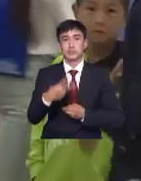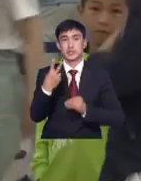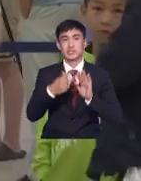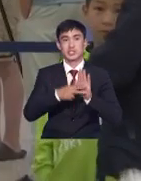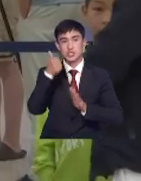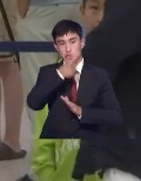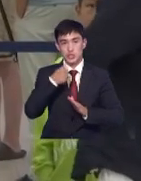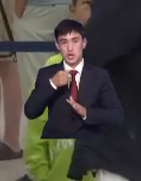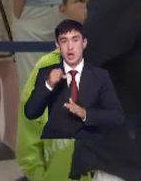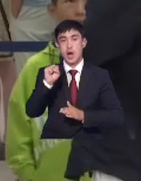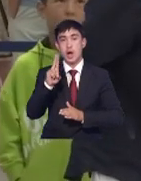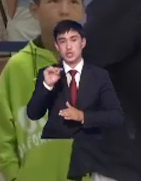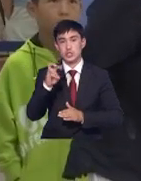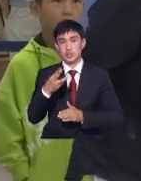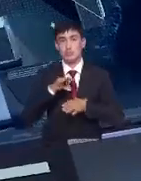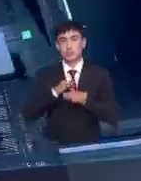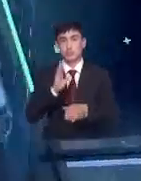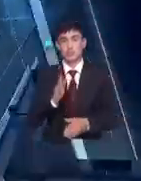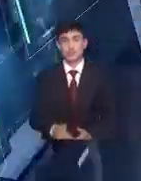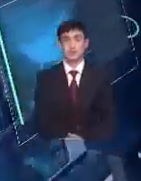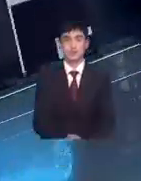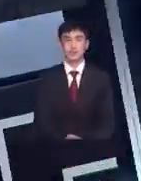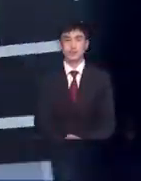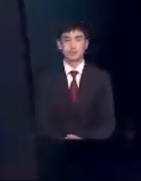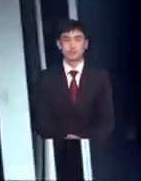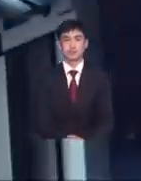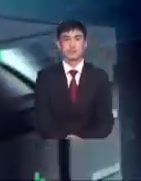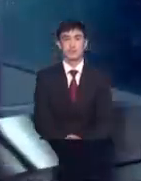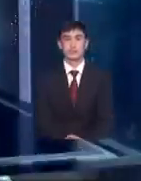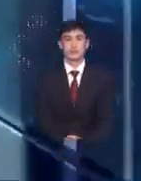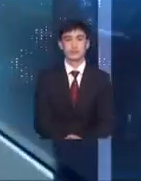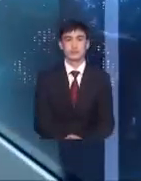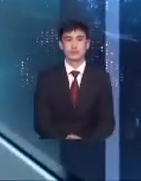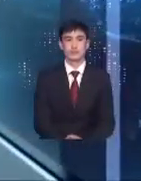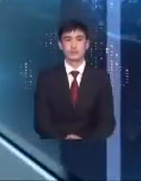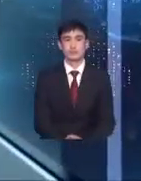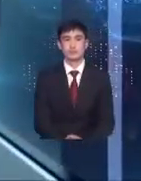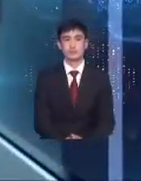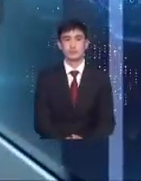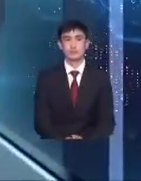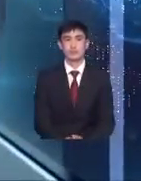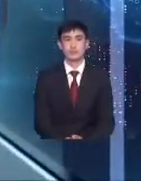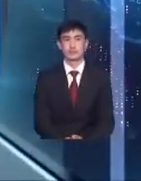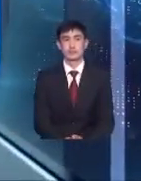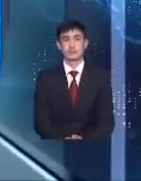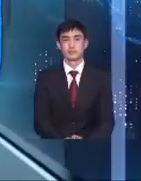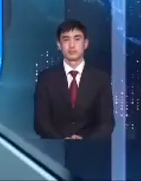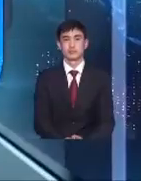2028 жылы ақшта өтеді деп жоспарланған. Камила Аттынштай, Абзал Менәлі, Жетсу телерадио компаниясы, Алматы.